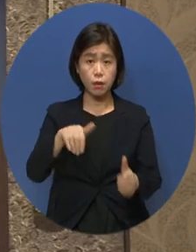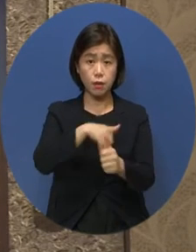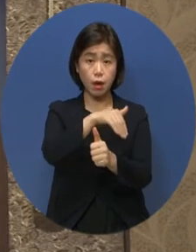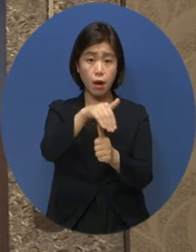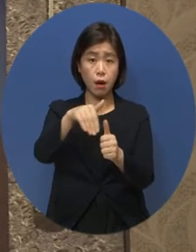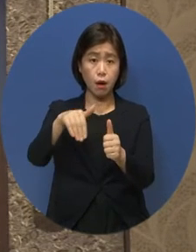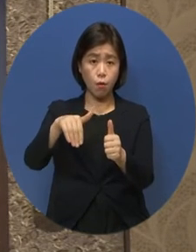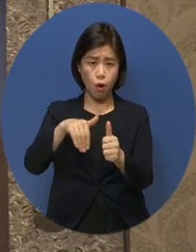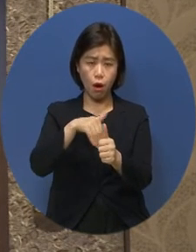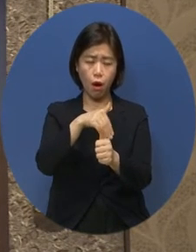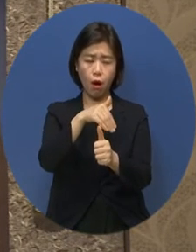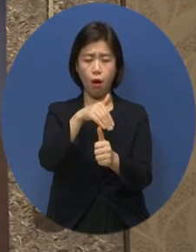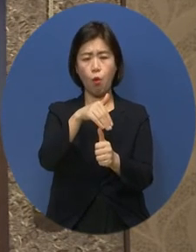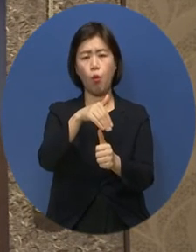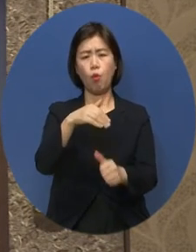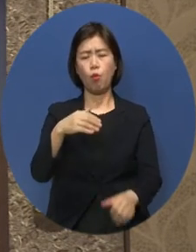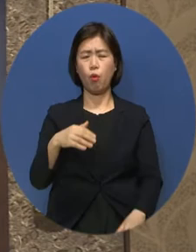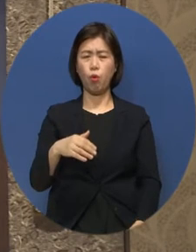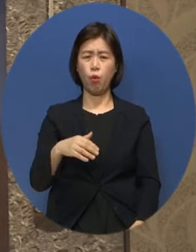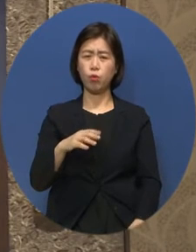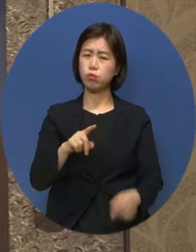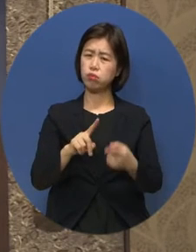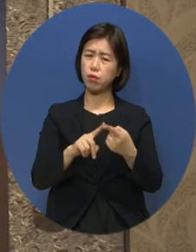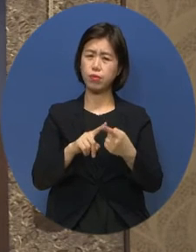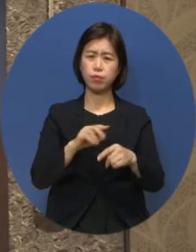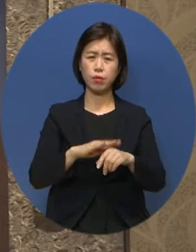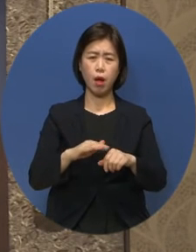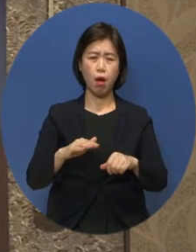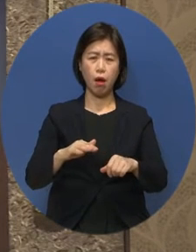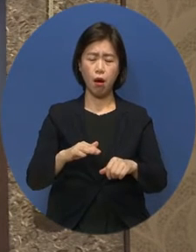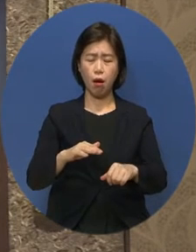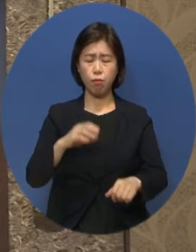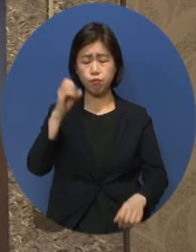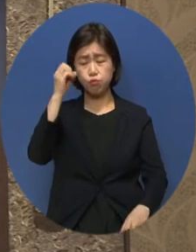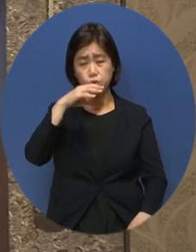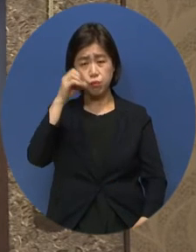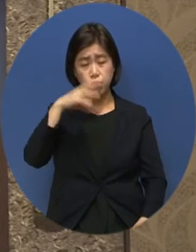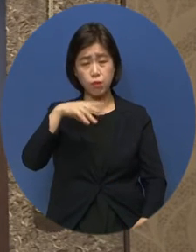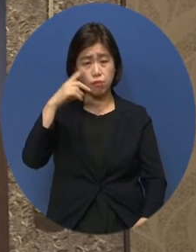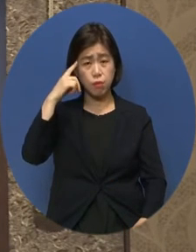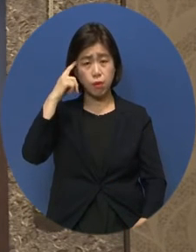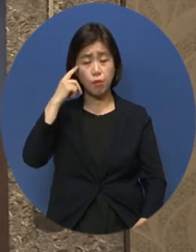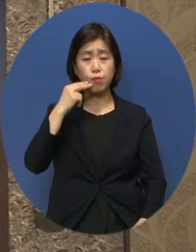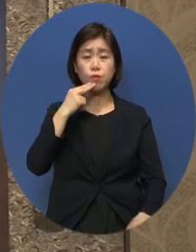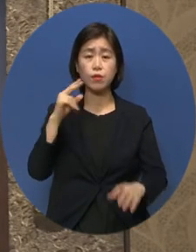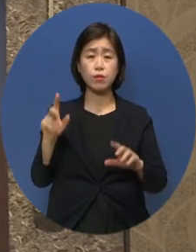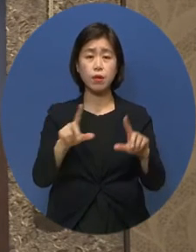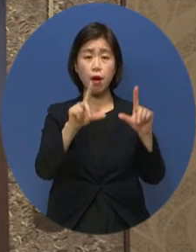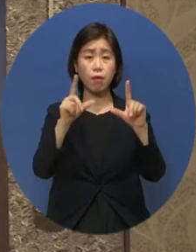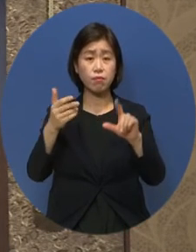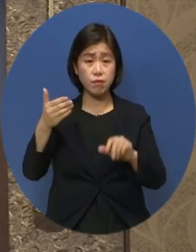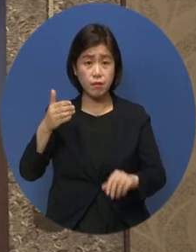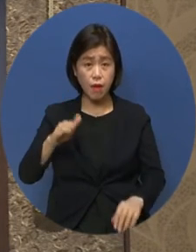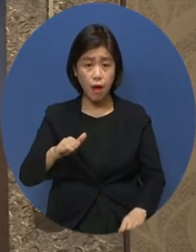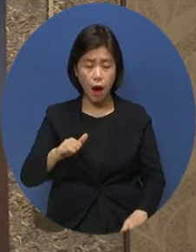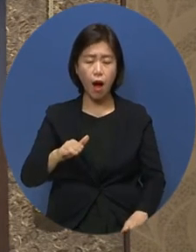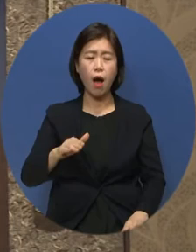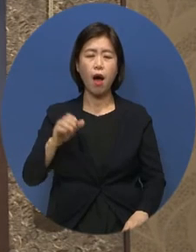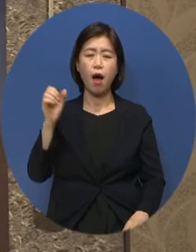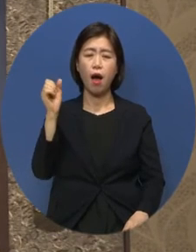문제들이 있었느냐 나는 어 대수롭지 않게 지나갔던 문제들이 당 아 이거 심각성을 이제